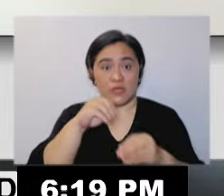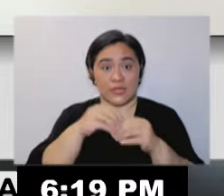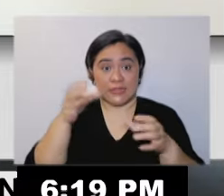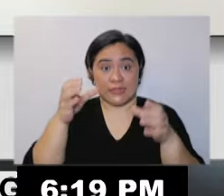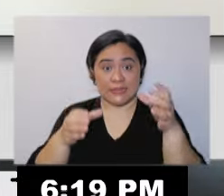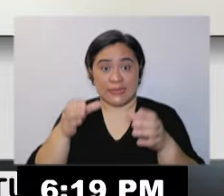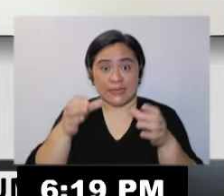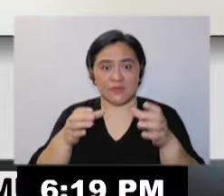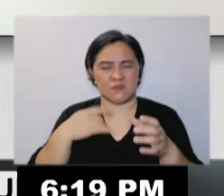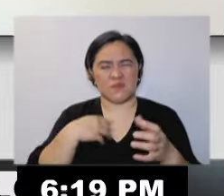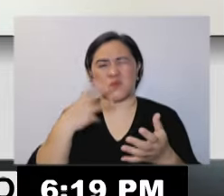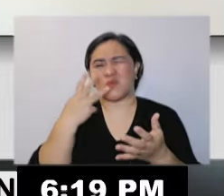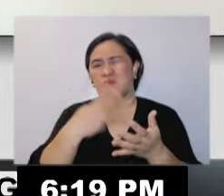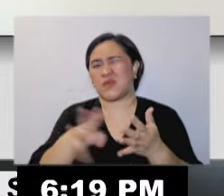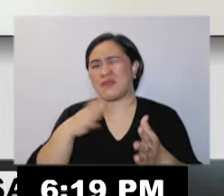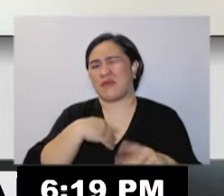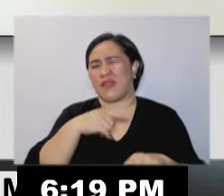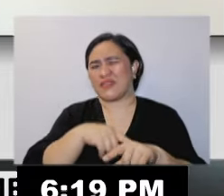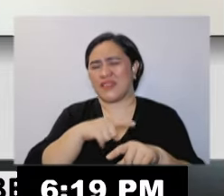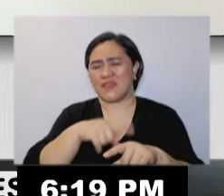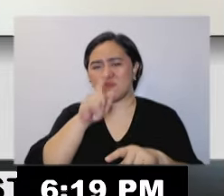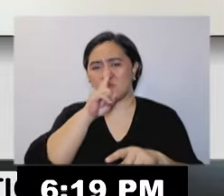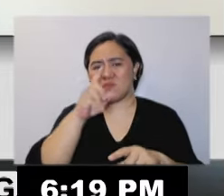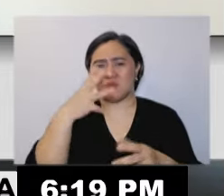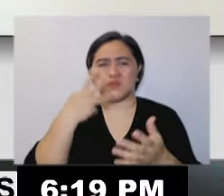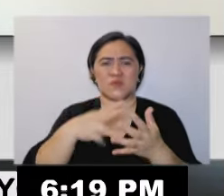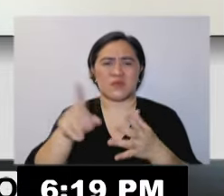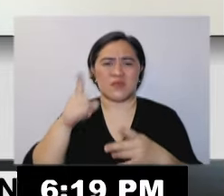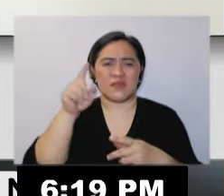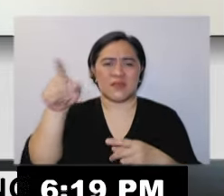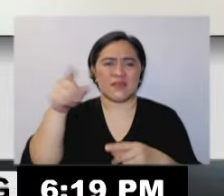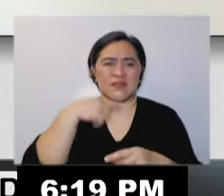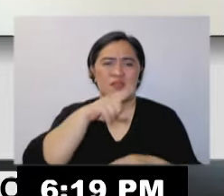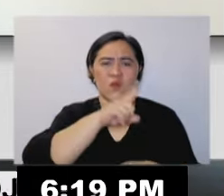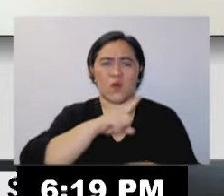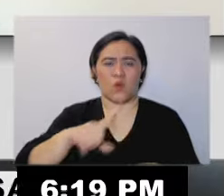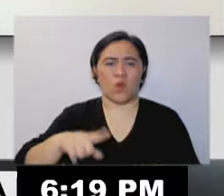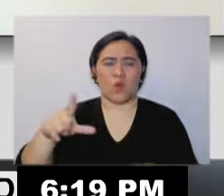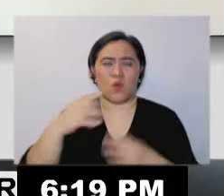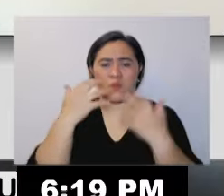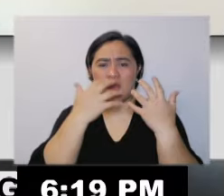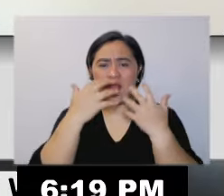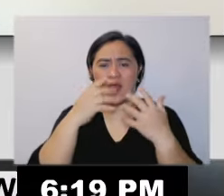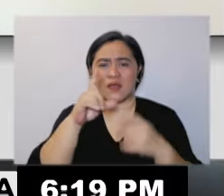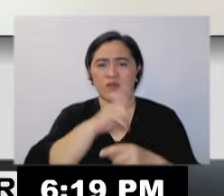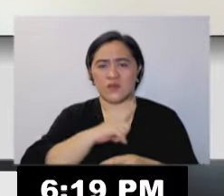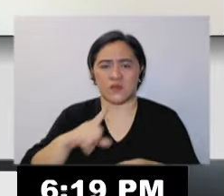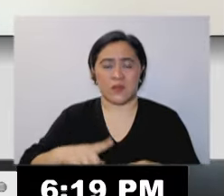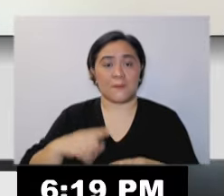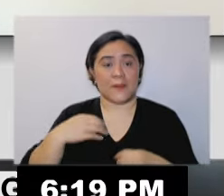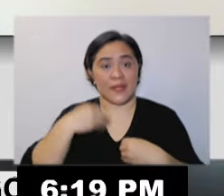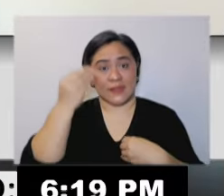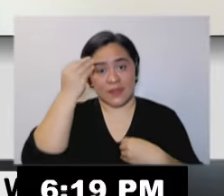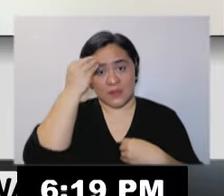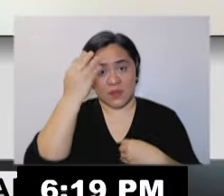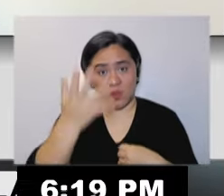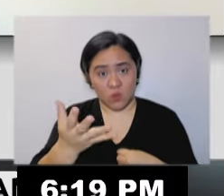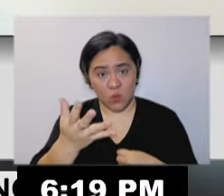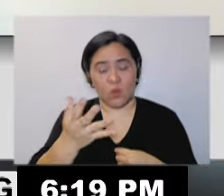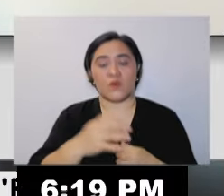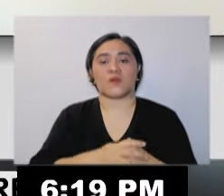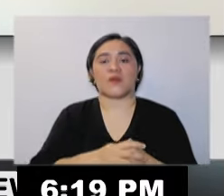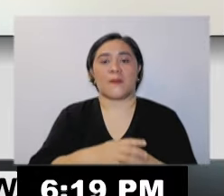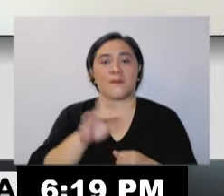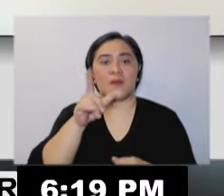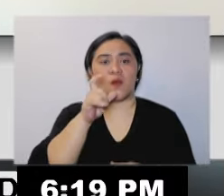oras ko diyan magp kaso walang kwent tao Dr Lordan Hayaan mo langan si basta Ito lang masasabi ko sa inyo sin